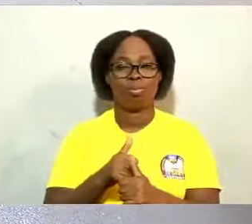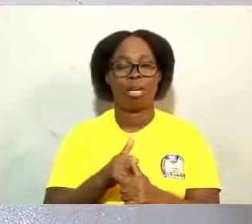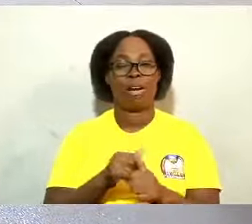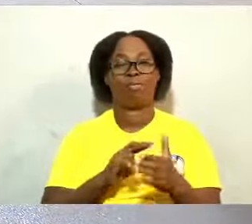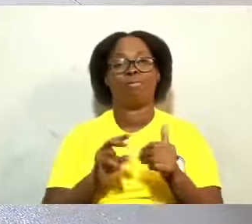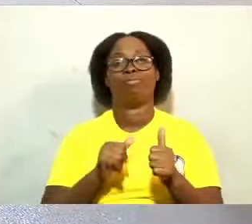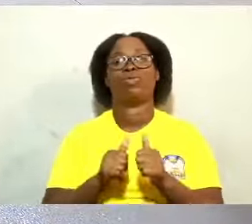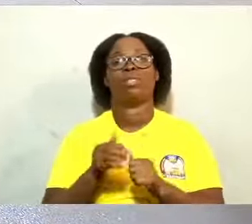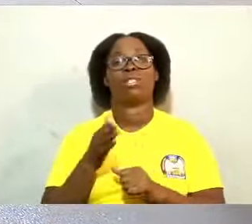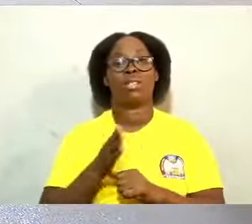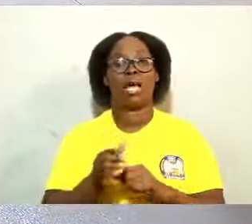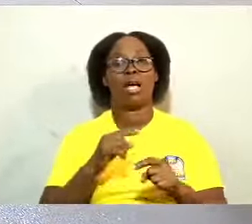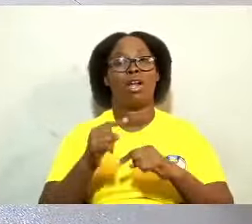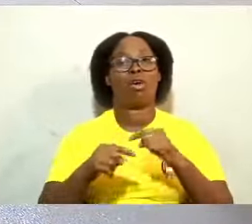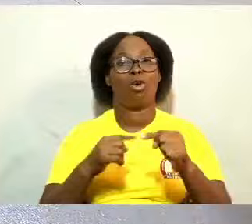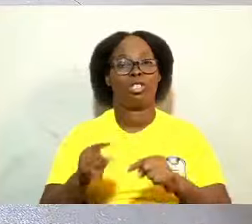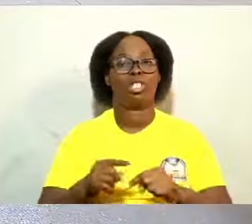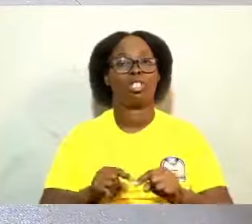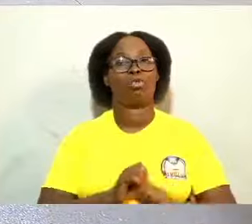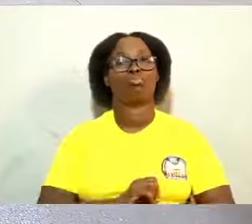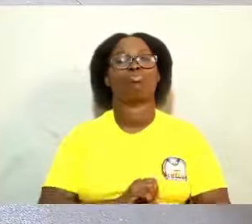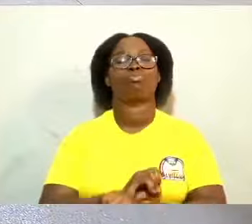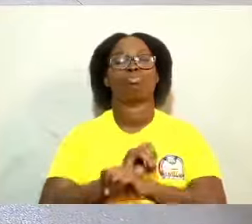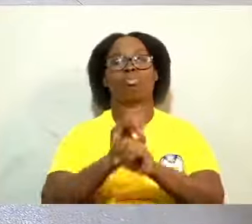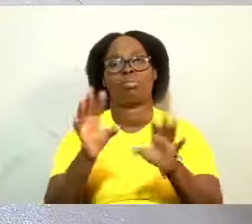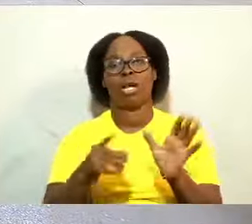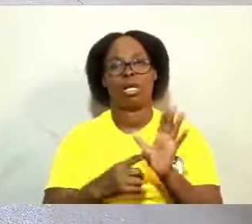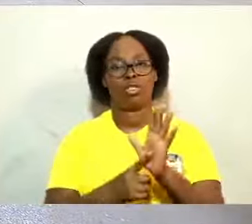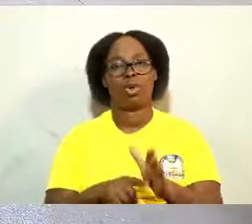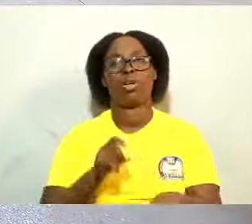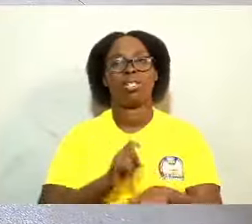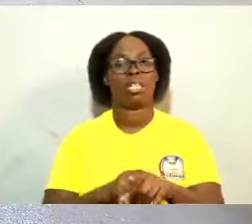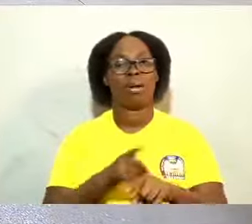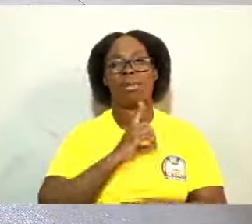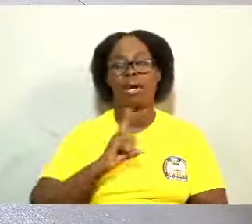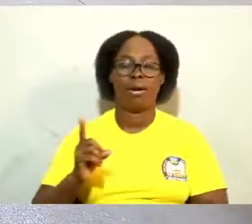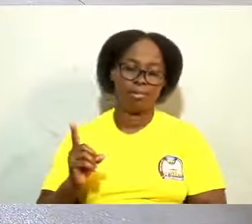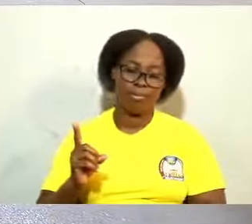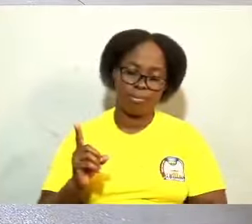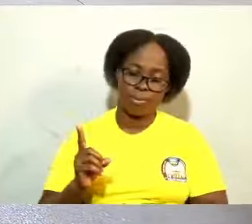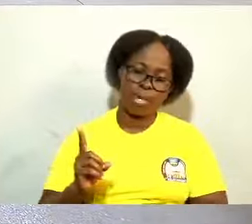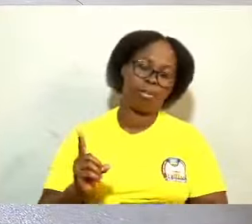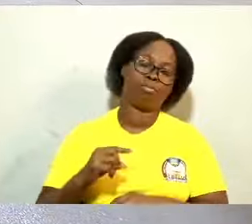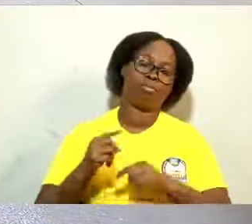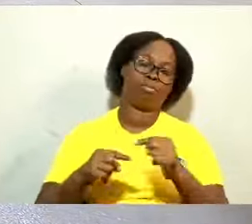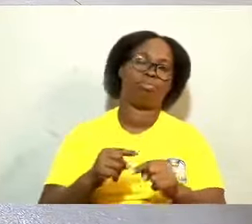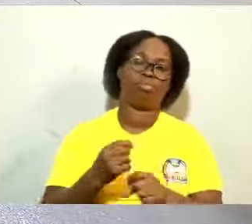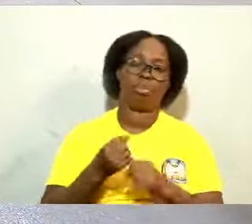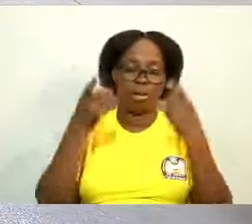ameuweka ataendelea kufunua kadri siku zinavyoenda. Fanya maamuzi yako.